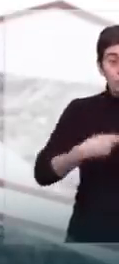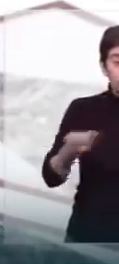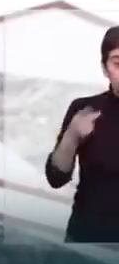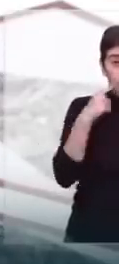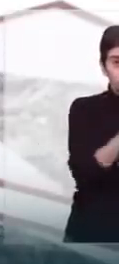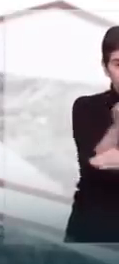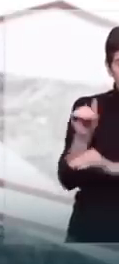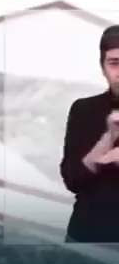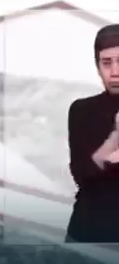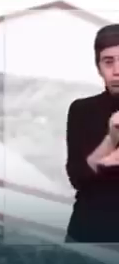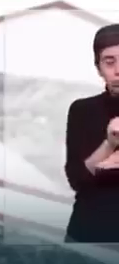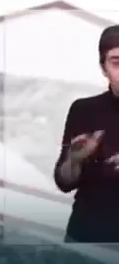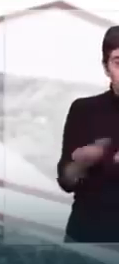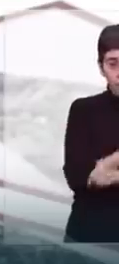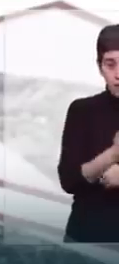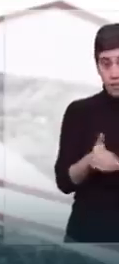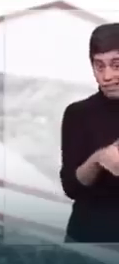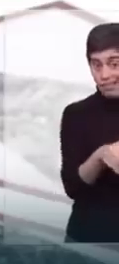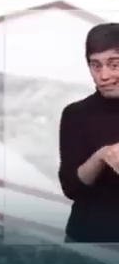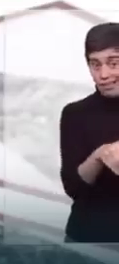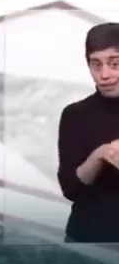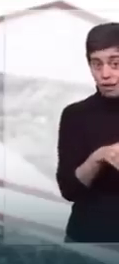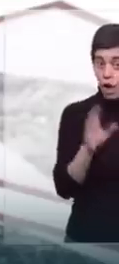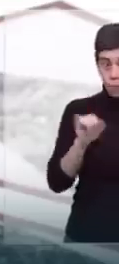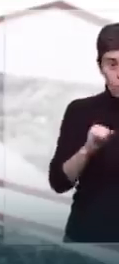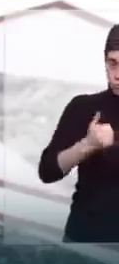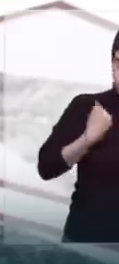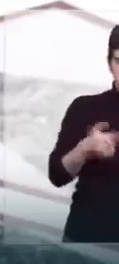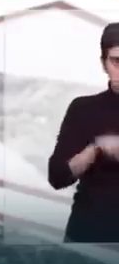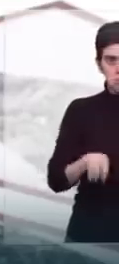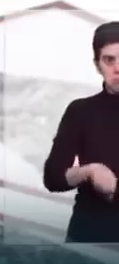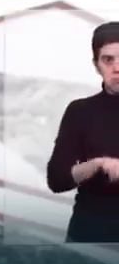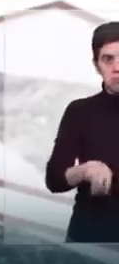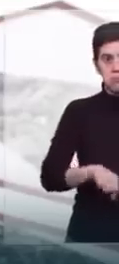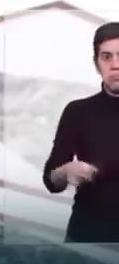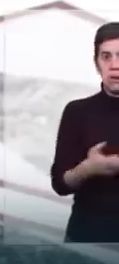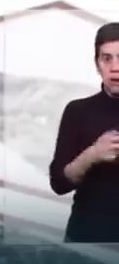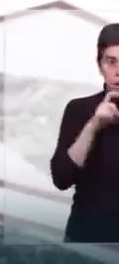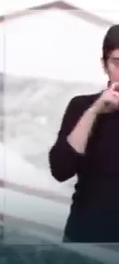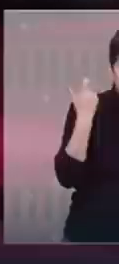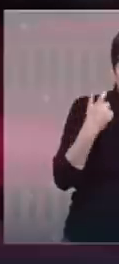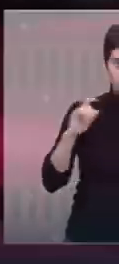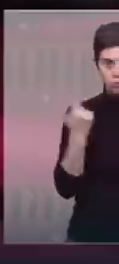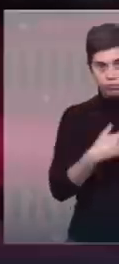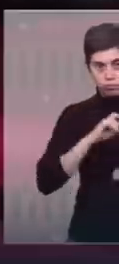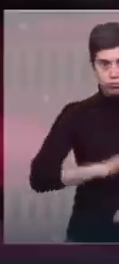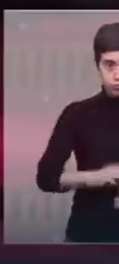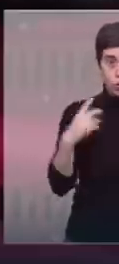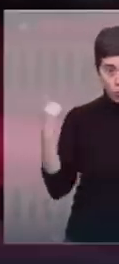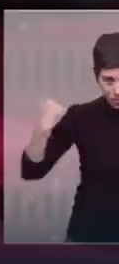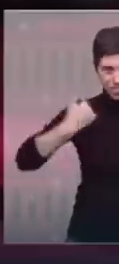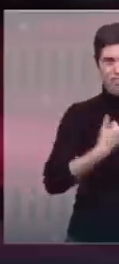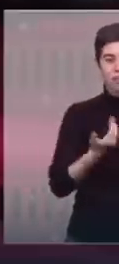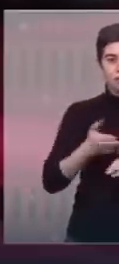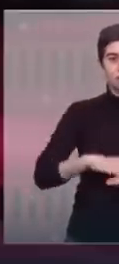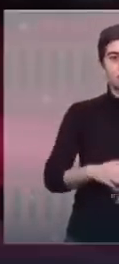et dans quelques temps, dans peu de temps maintenant, d'être totalement autosuffisant en matériel de protection type masque, blouse, sur blouse. Monsieur le député, c'est ce